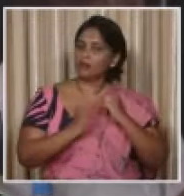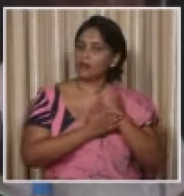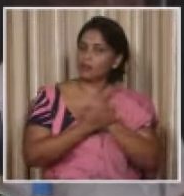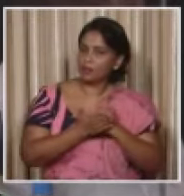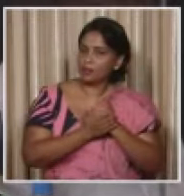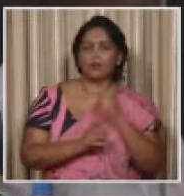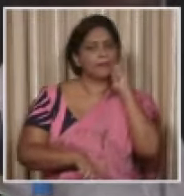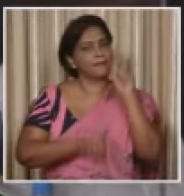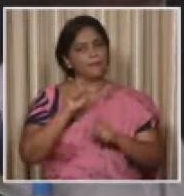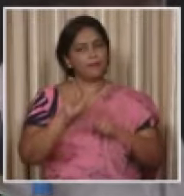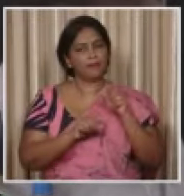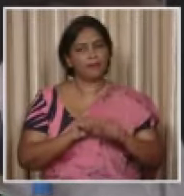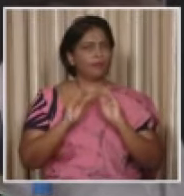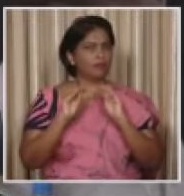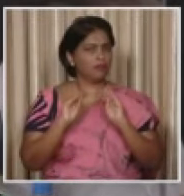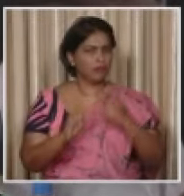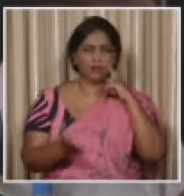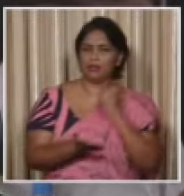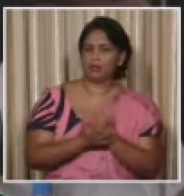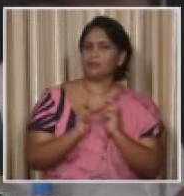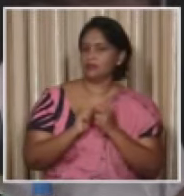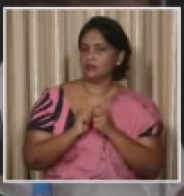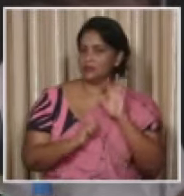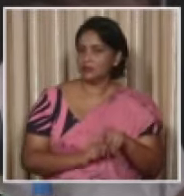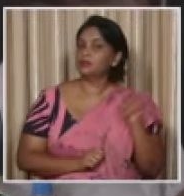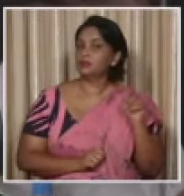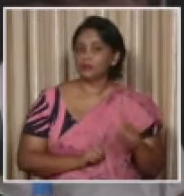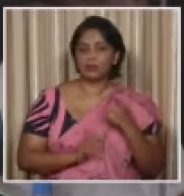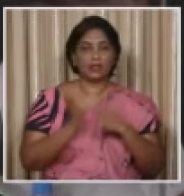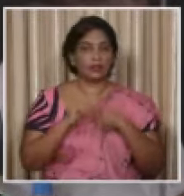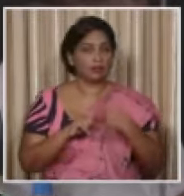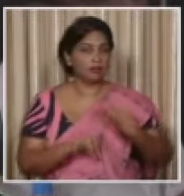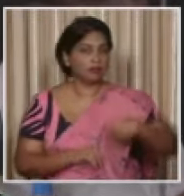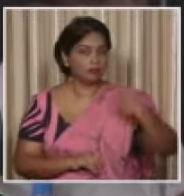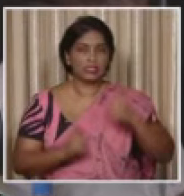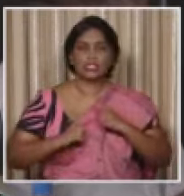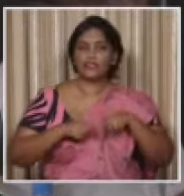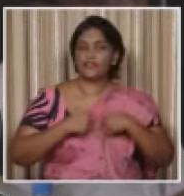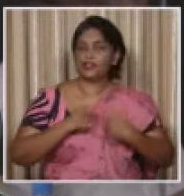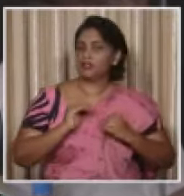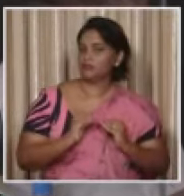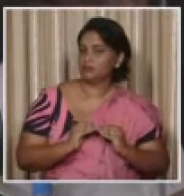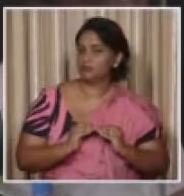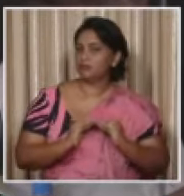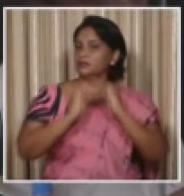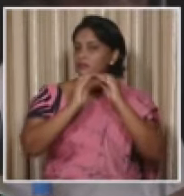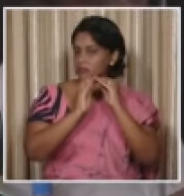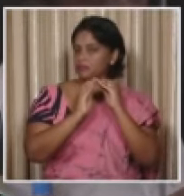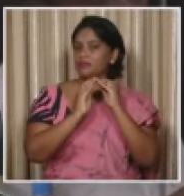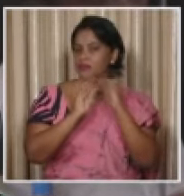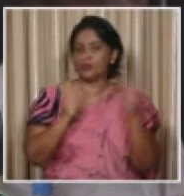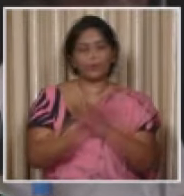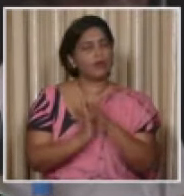සිටින පුරවැසියන් සැලකිය යුතු දුෂ්කරතාවලට ලක්ව සිටි බදු වැඩි කිරීම සහ ජීවන වියදම් ඉහළ යාම